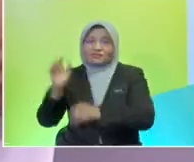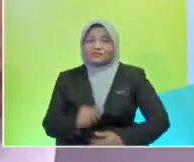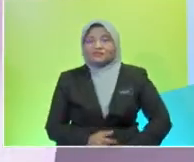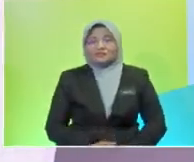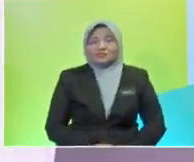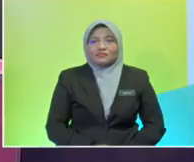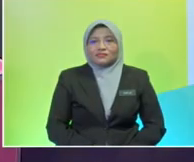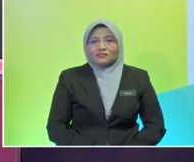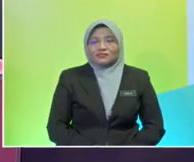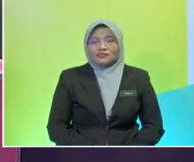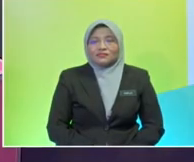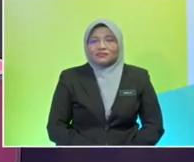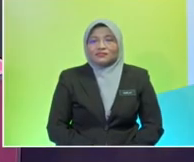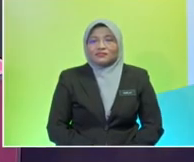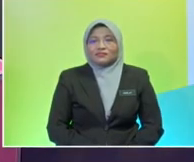Oke Baik